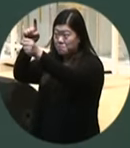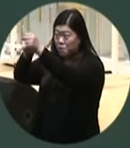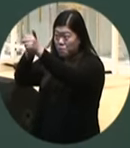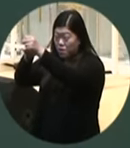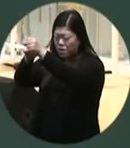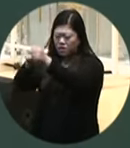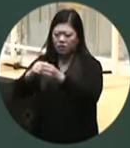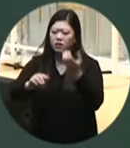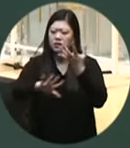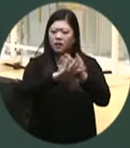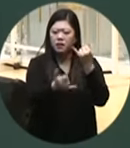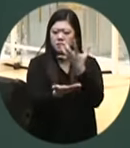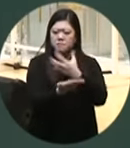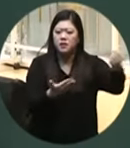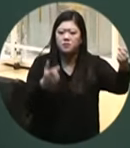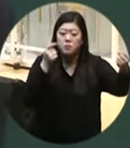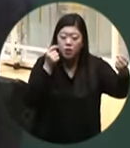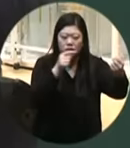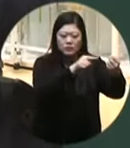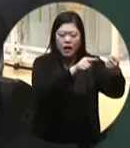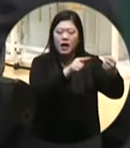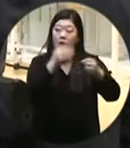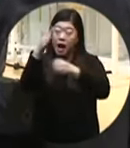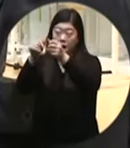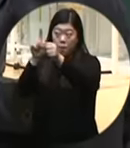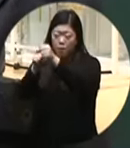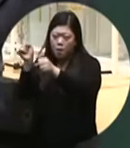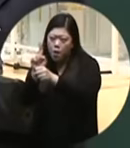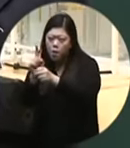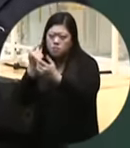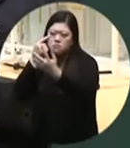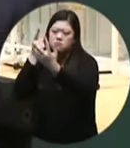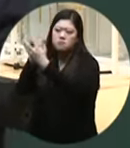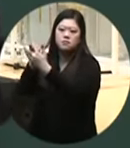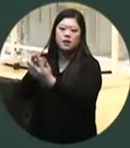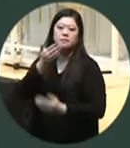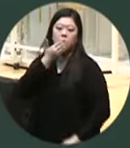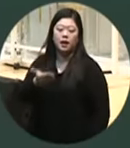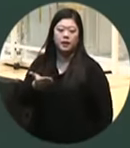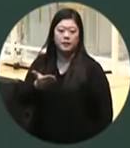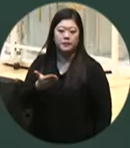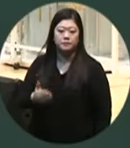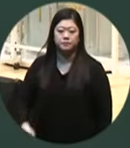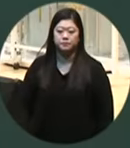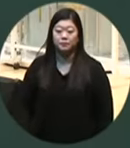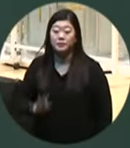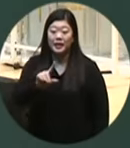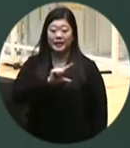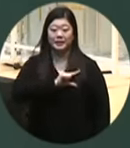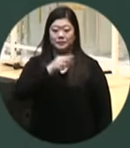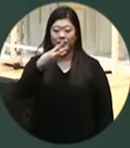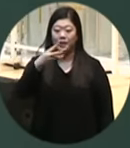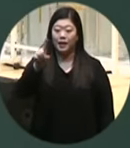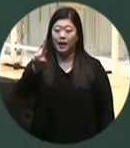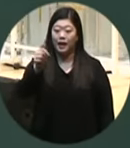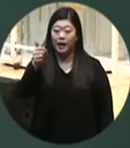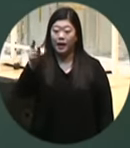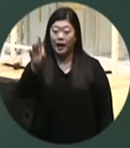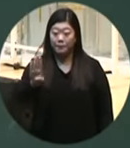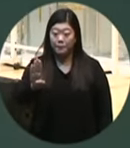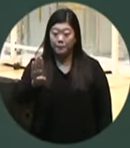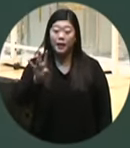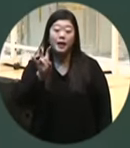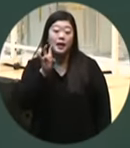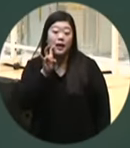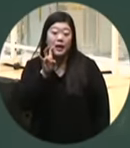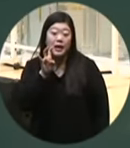You will be able to see God's goal, which no one else can take away or stop. 여러분, 기생 라합이 한 일은 도망가는 그